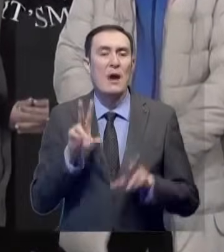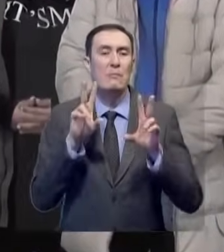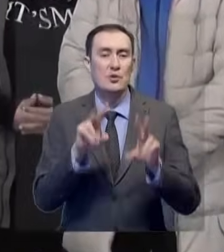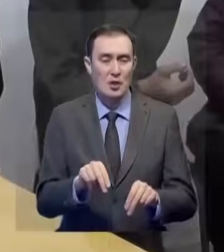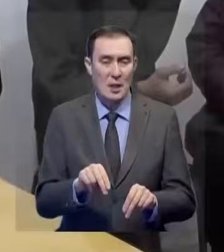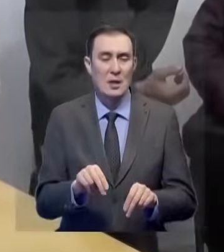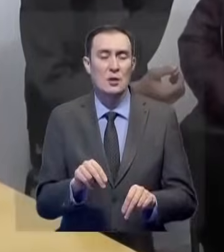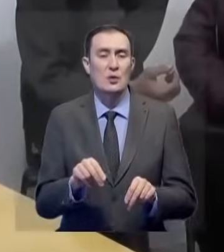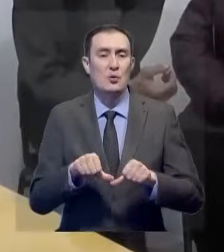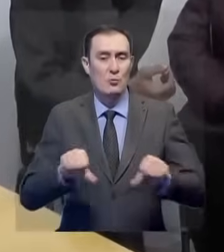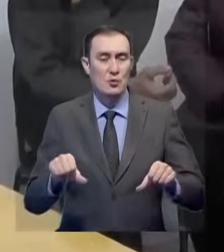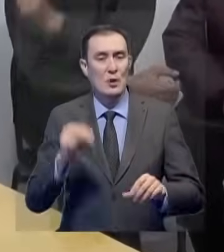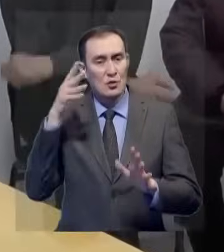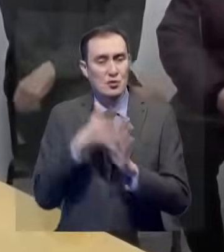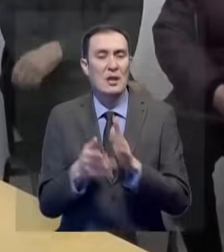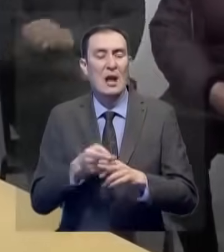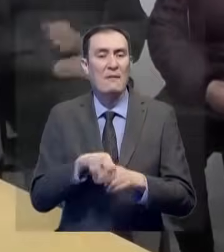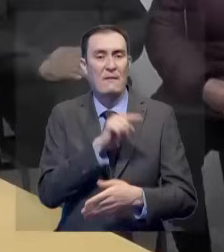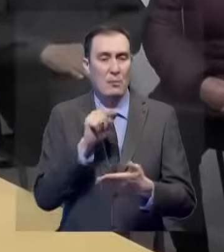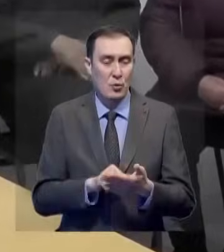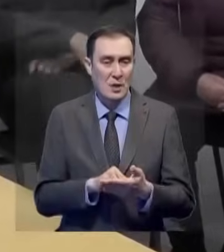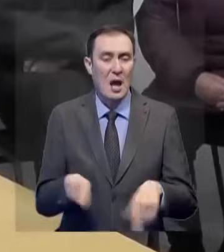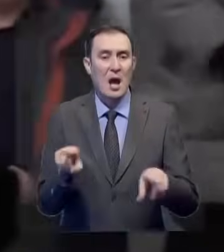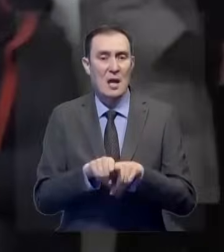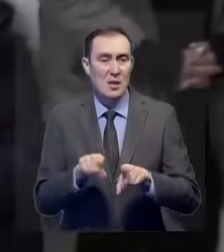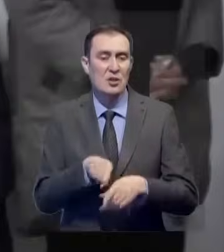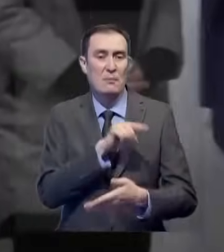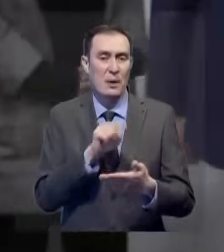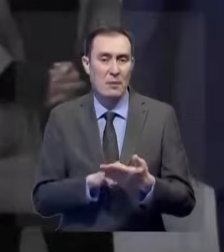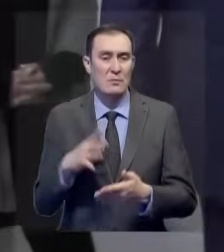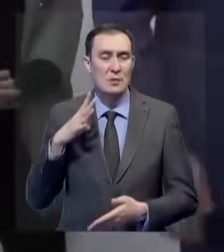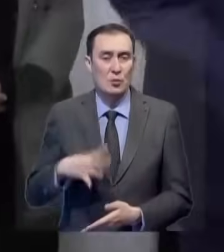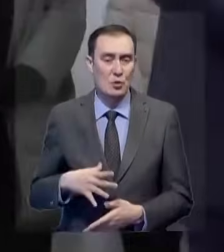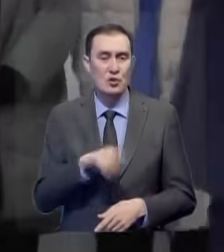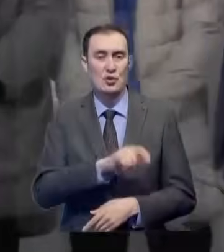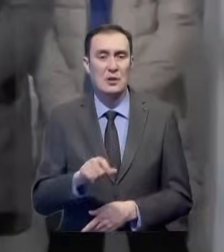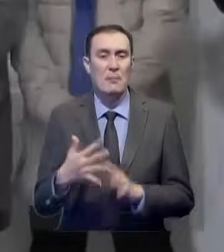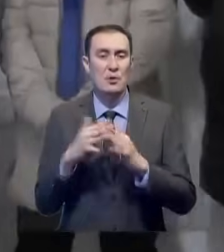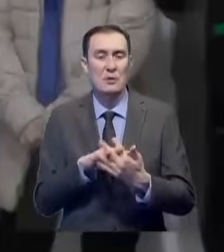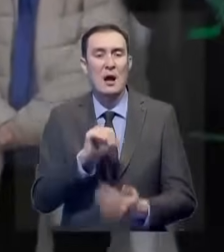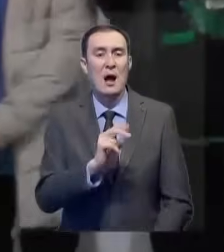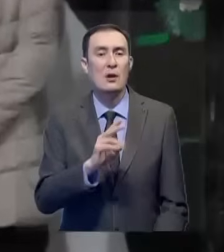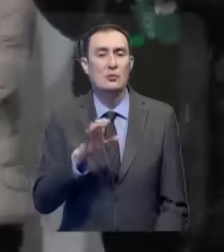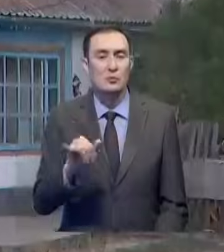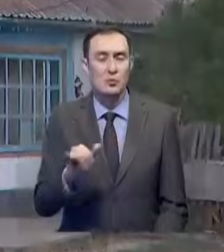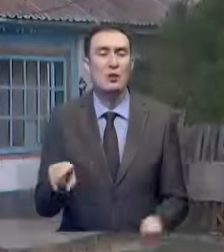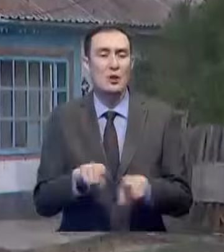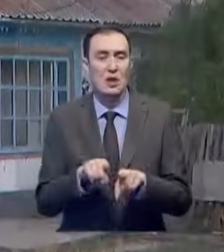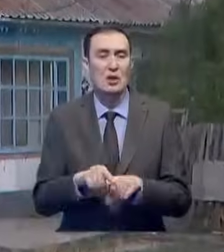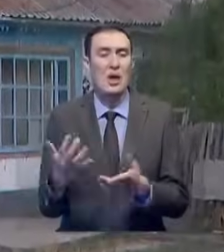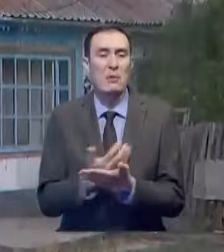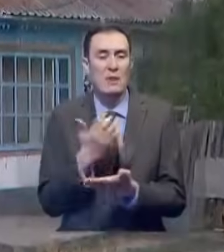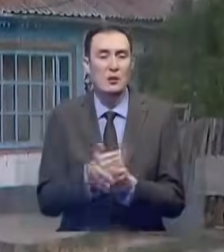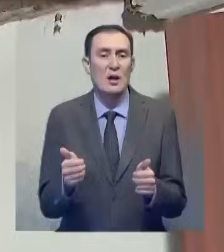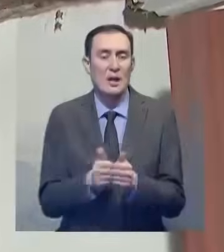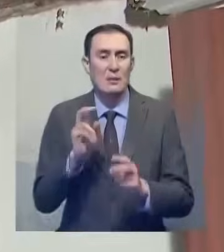обещал создать комиссию для изучения этого вопроса. С аналогичной проблемой столкнулись и жители поселка Аксу, где также добывают